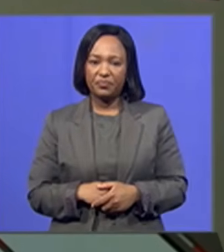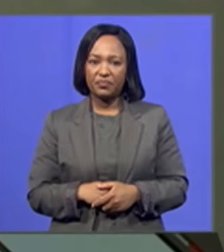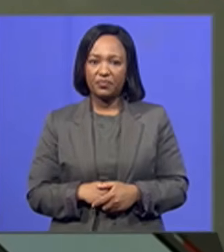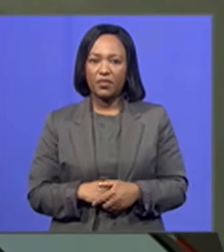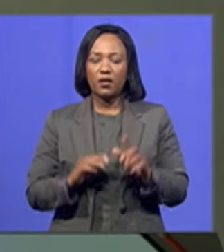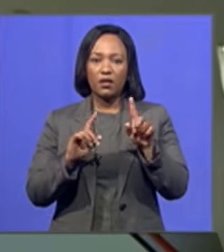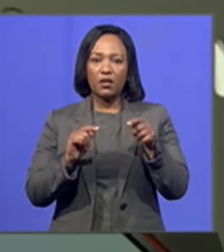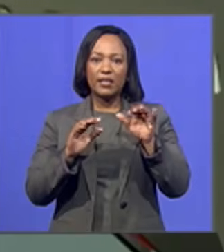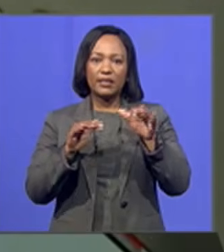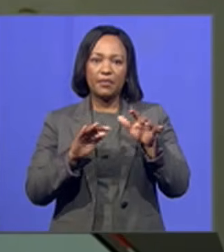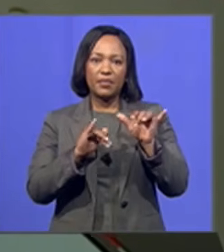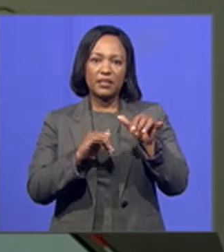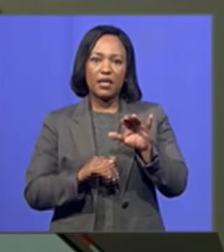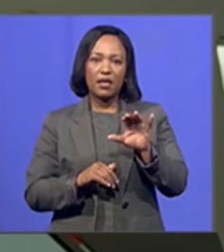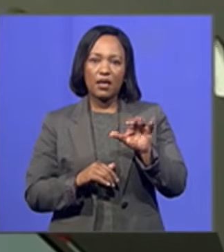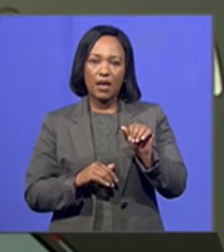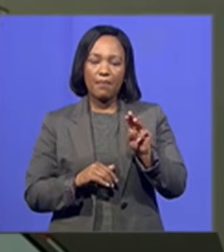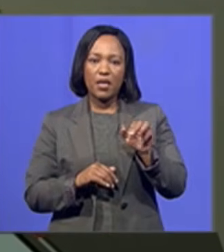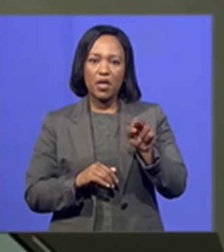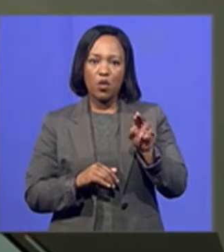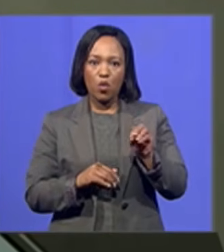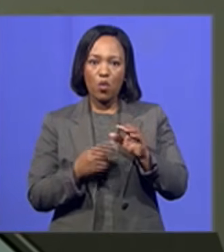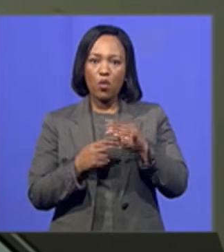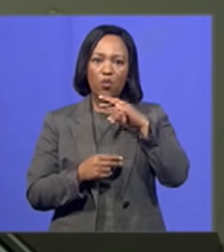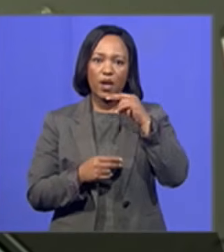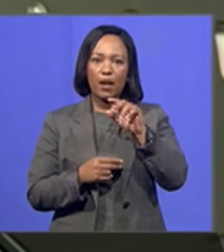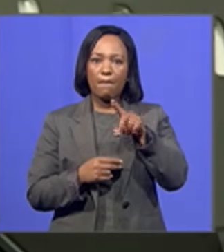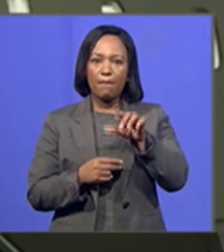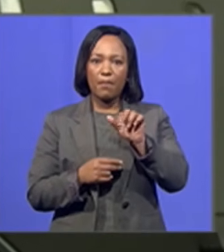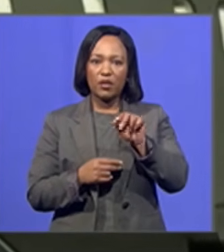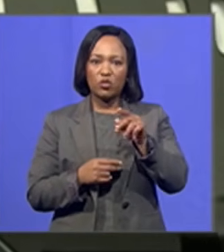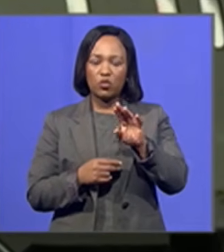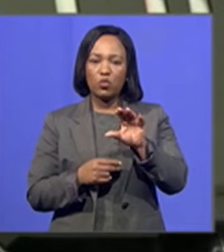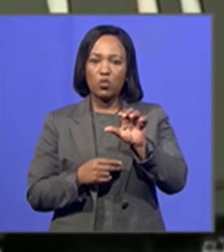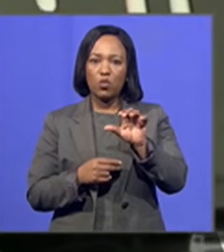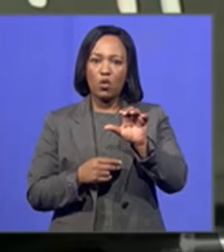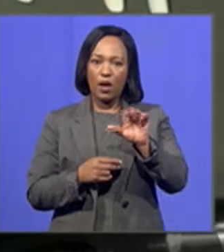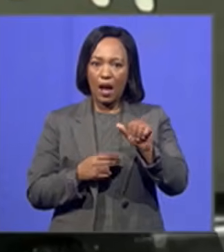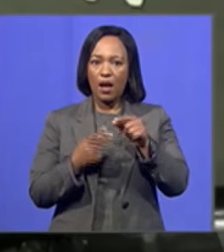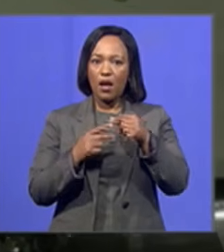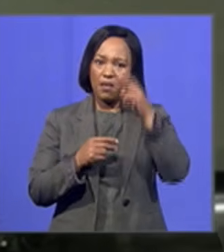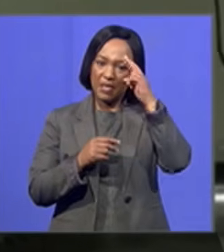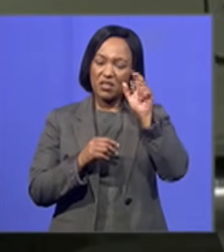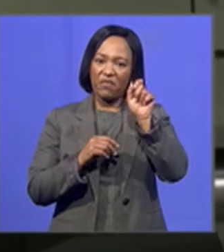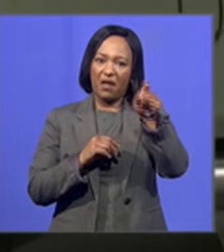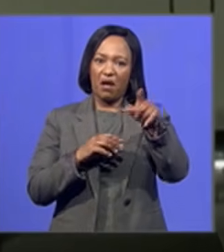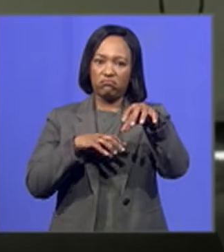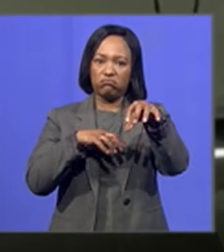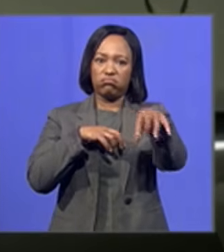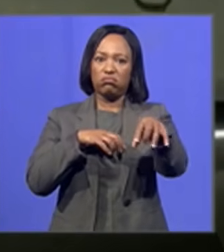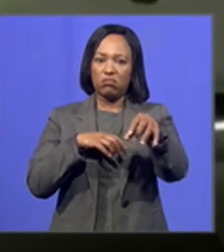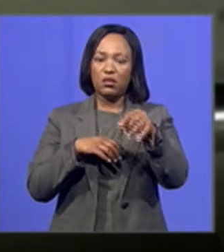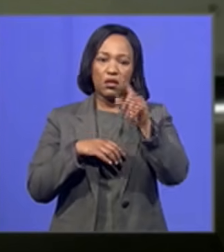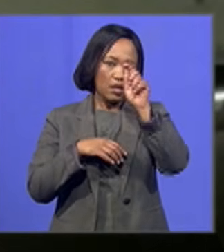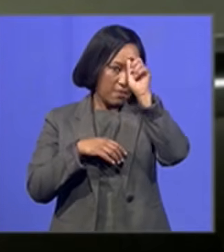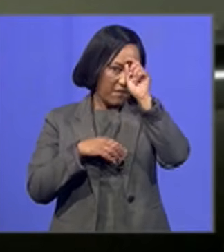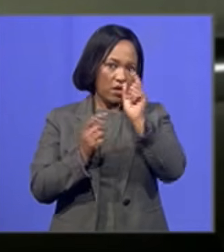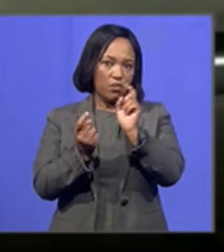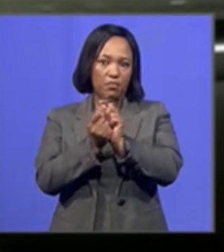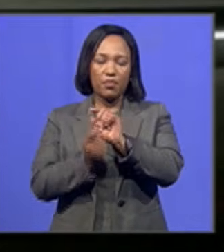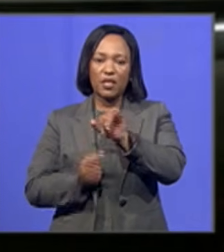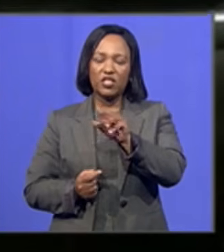Sehlopha se dula hoteleng ya Camino Real Pachuca eo leng dikilometara tse ka bang tse 90 ho tswa Mexico City. Bafana e tla thulana le Jamaica